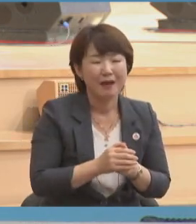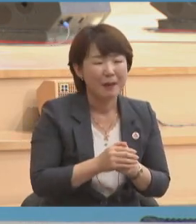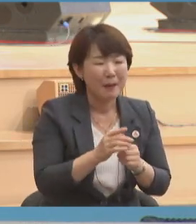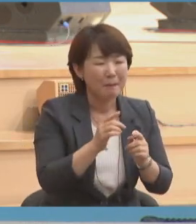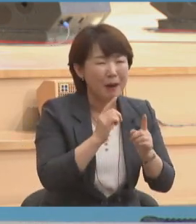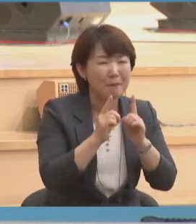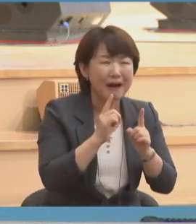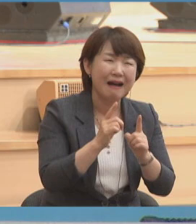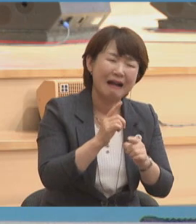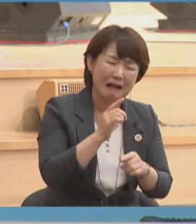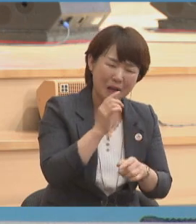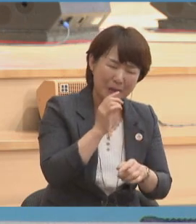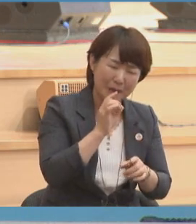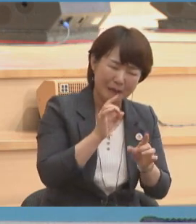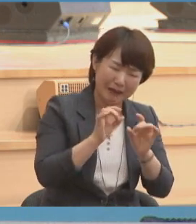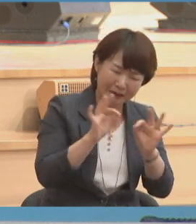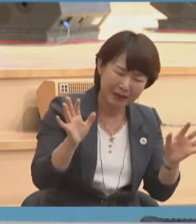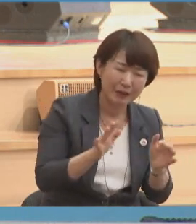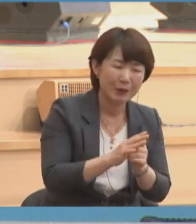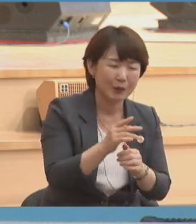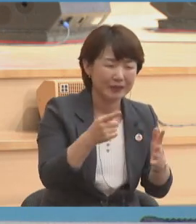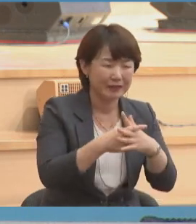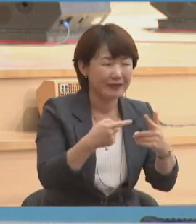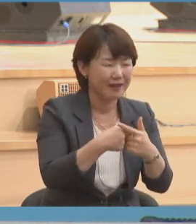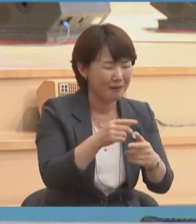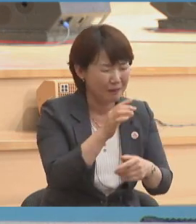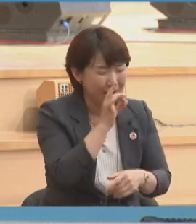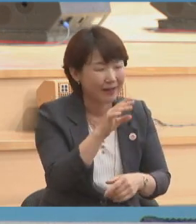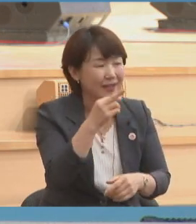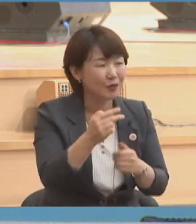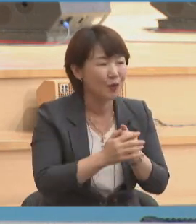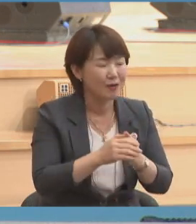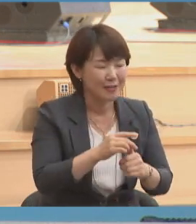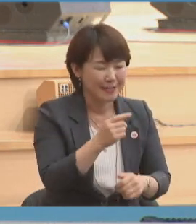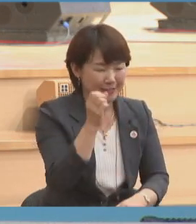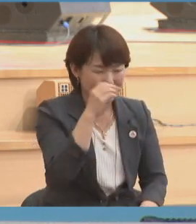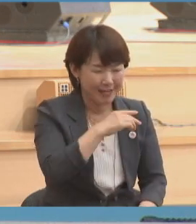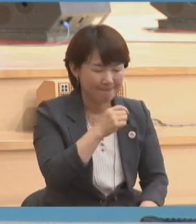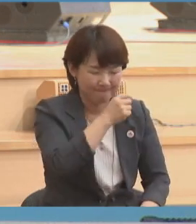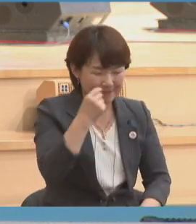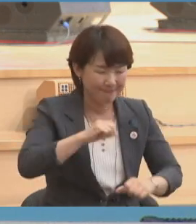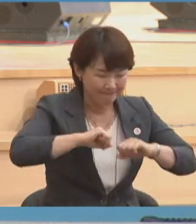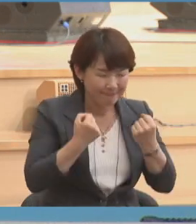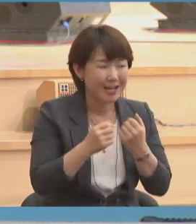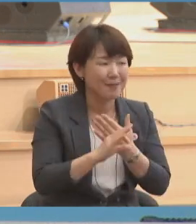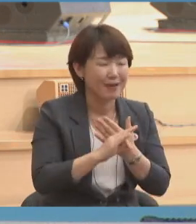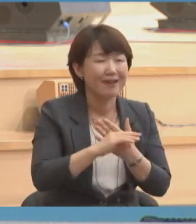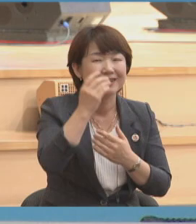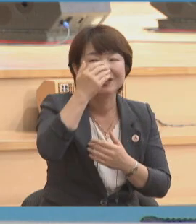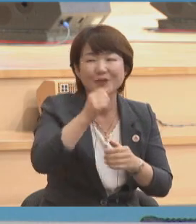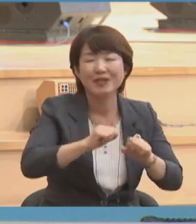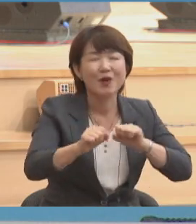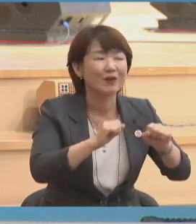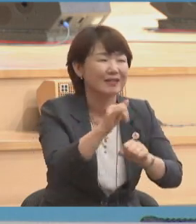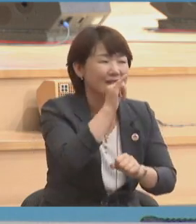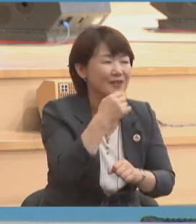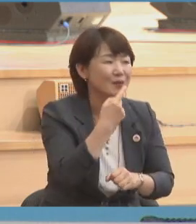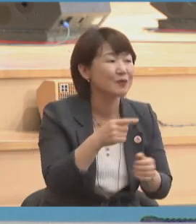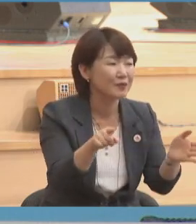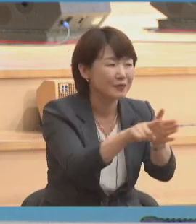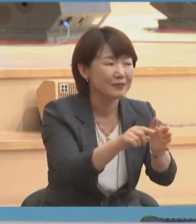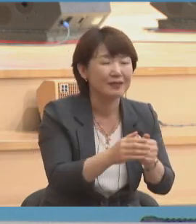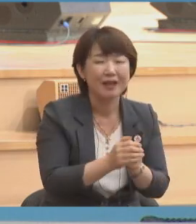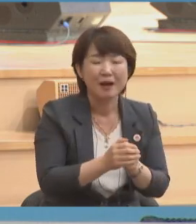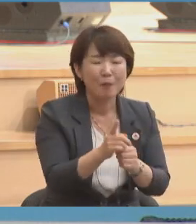돼도, 이해가 안 돼도 닥치고 순종하면 성령의 역사가 일어나는 줄 믿습니다.